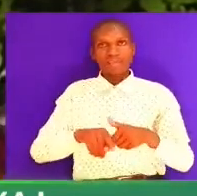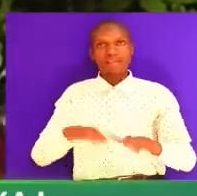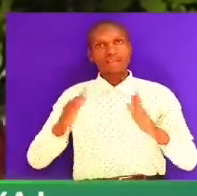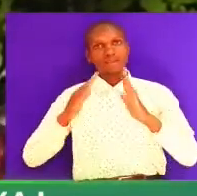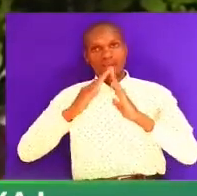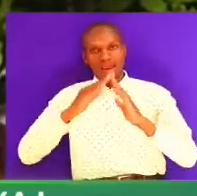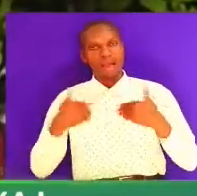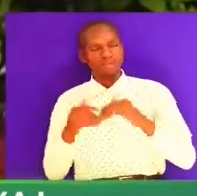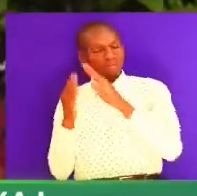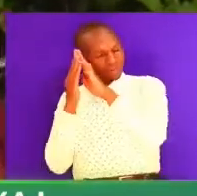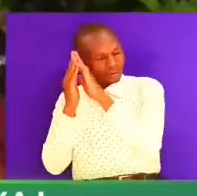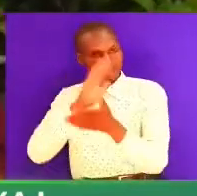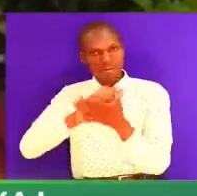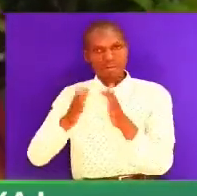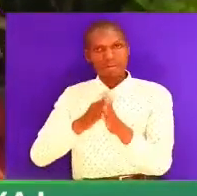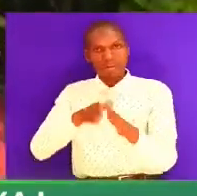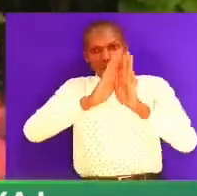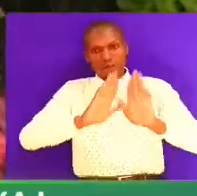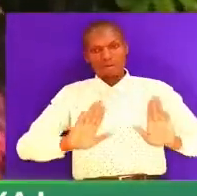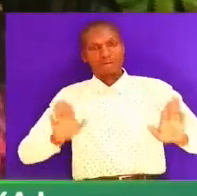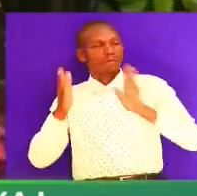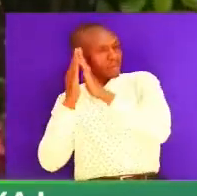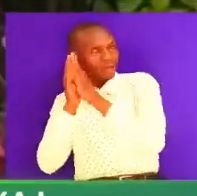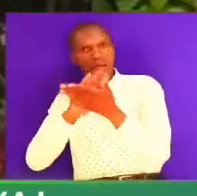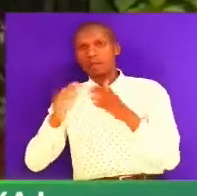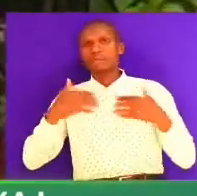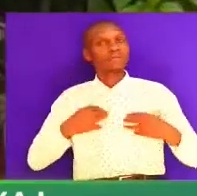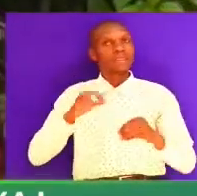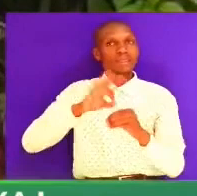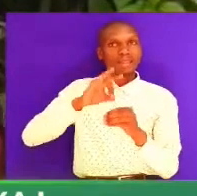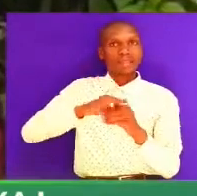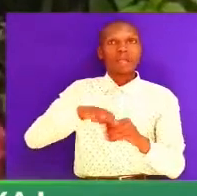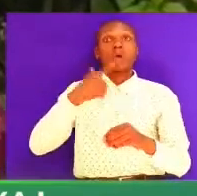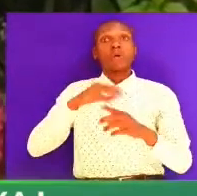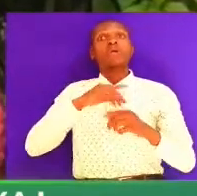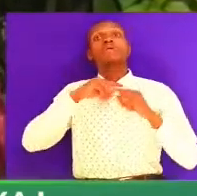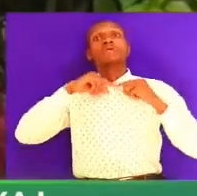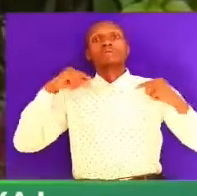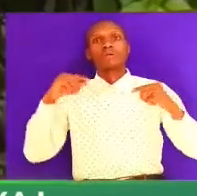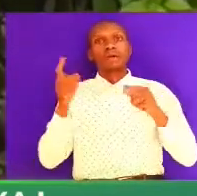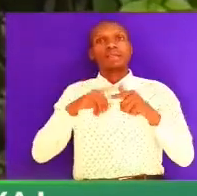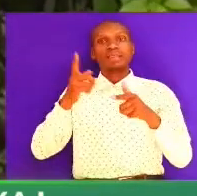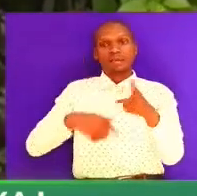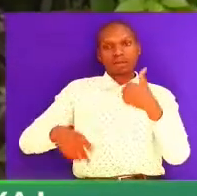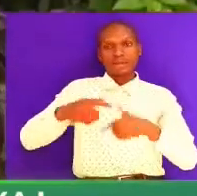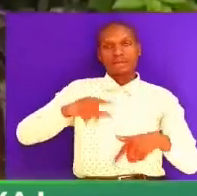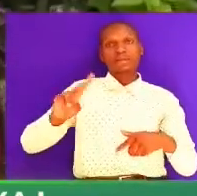toko rara, ora ange tizimbo ati, muna bana chikwa kiro masaa juu zivete tayi kura, na ndai la